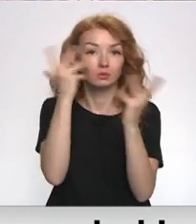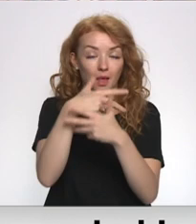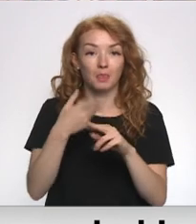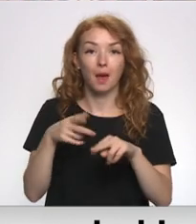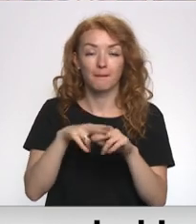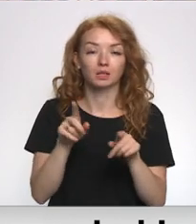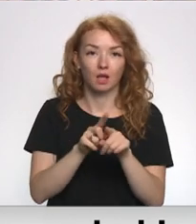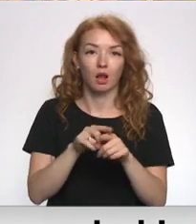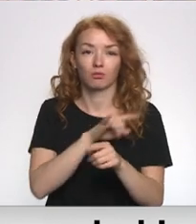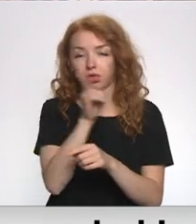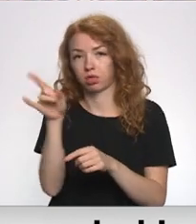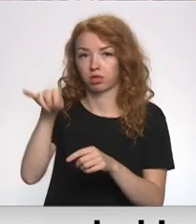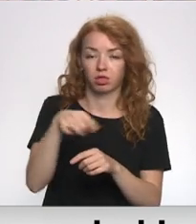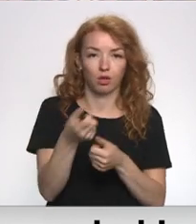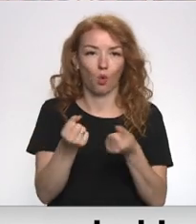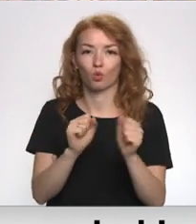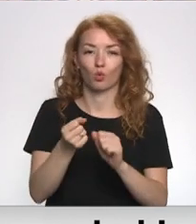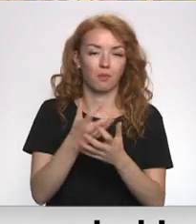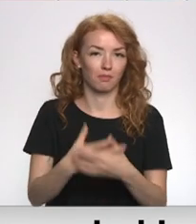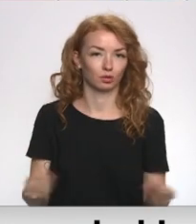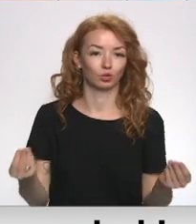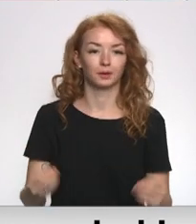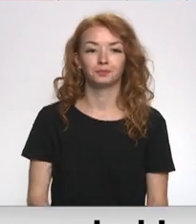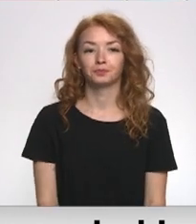arī kontroli par gaisa kuģa vadību.